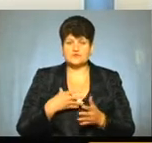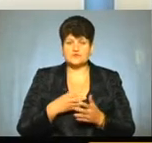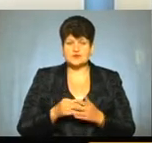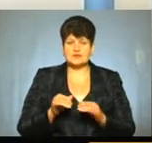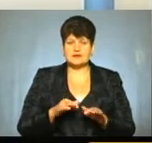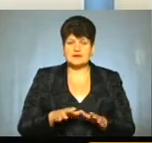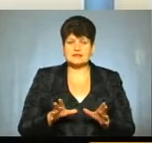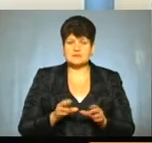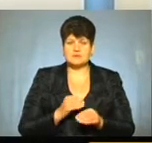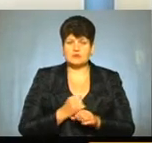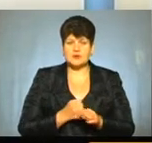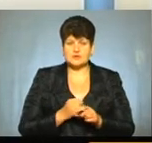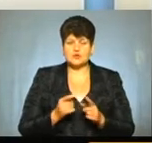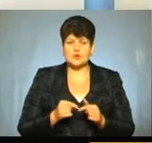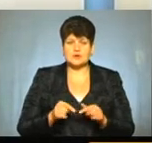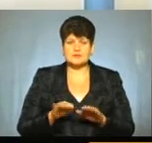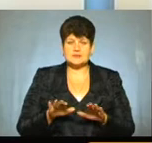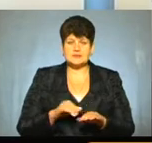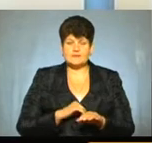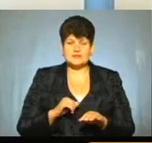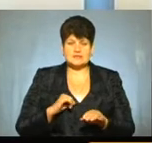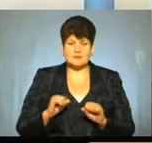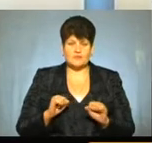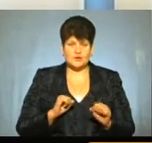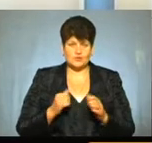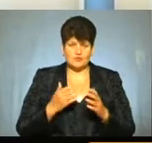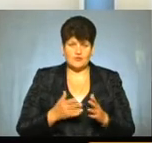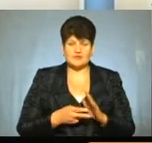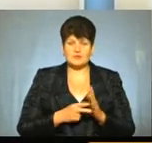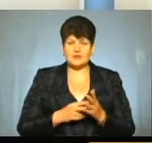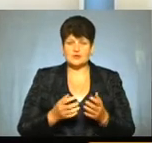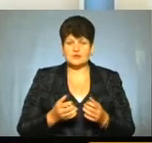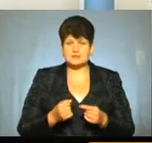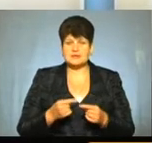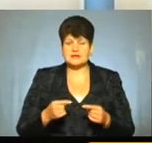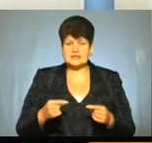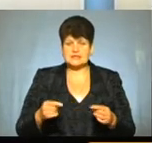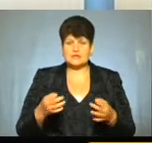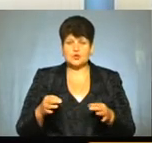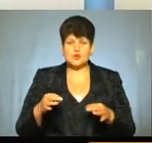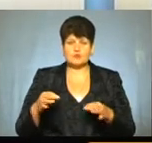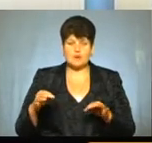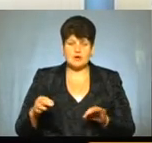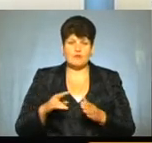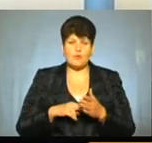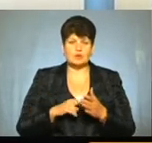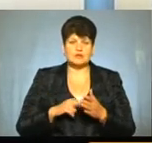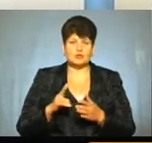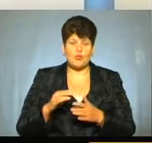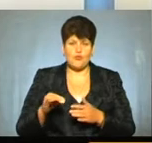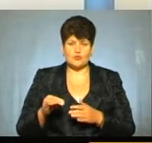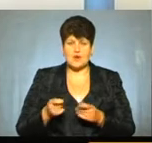в своїй діяльності, як і співпраці з органами там, місцевого самоврядування, в плані отримання різних дозволів з